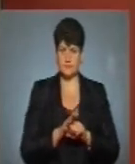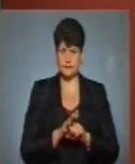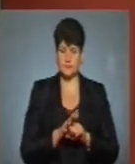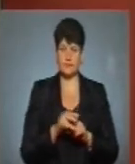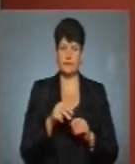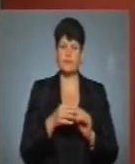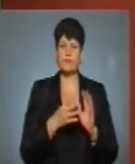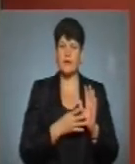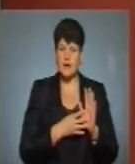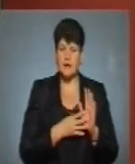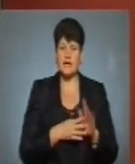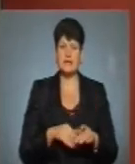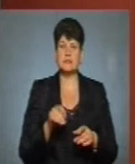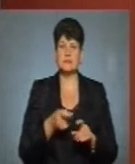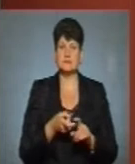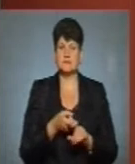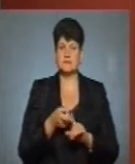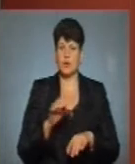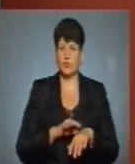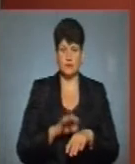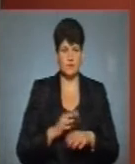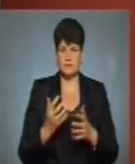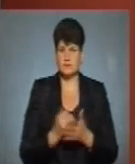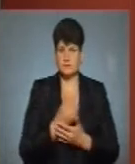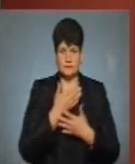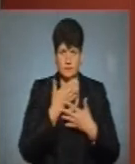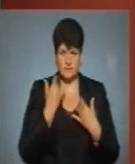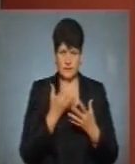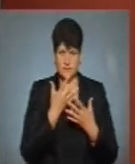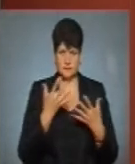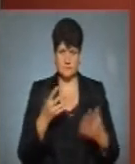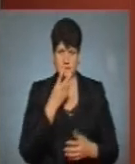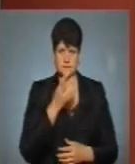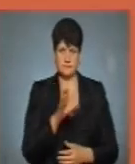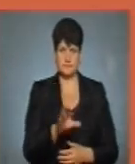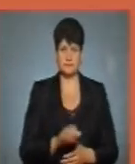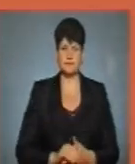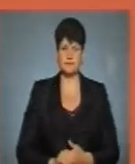COVID-19. Інфікованих коронавірусом не виявили. Більше у сюжеті наших кореспондентів.